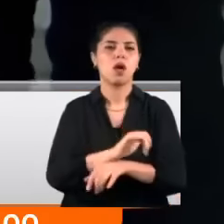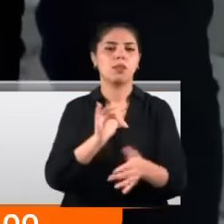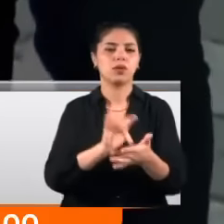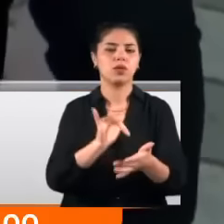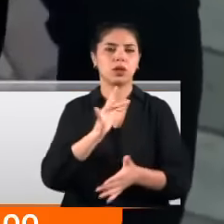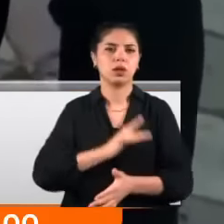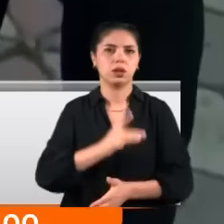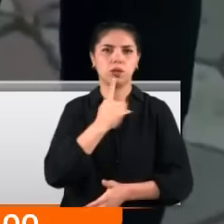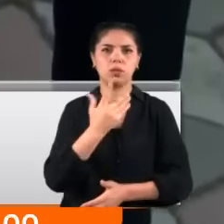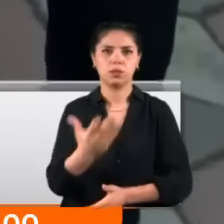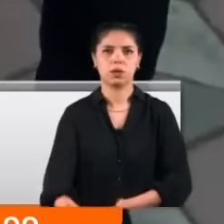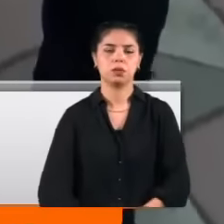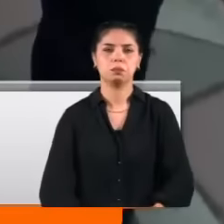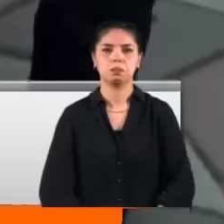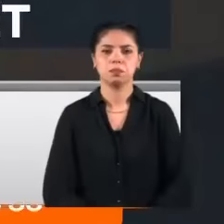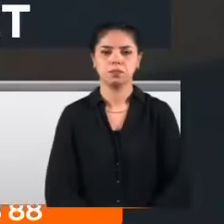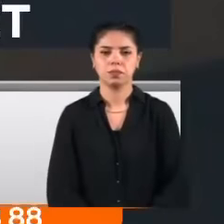talep etti.